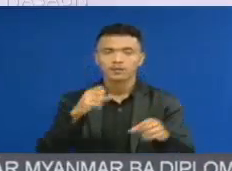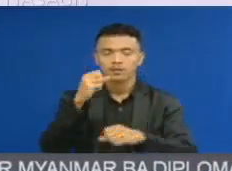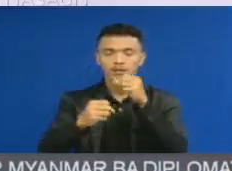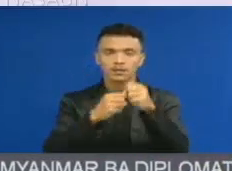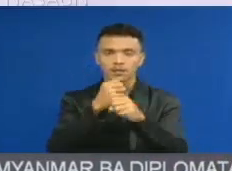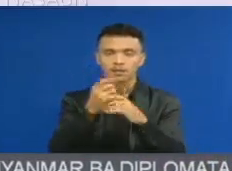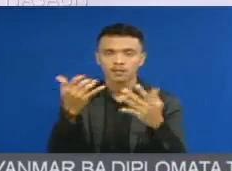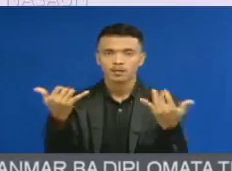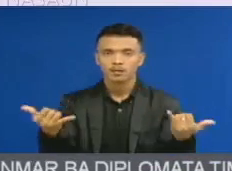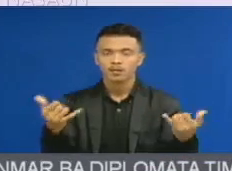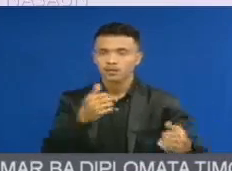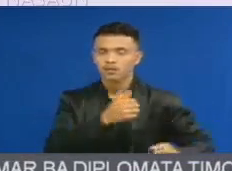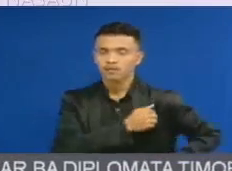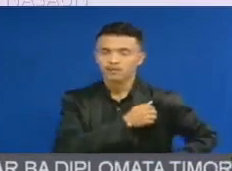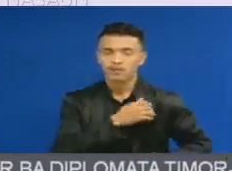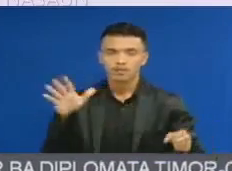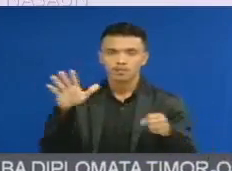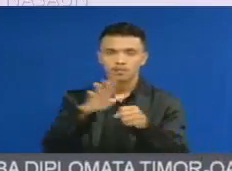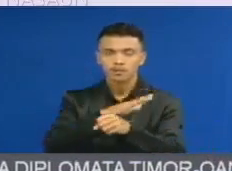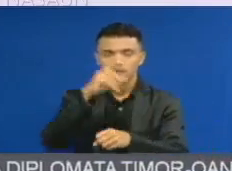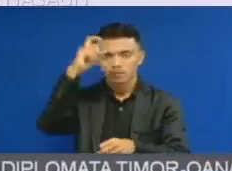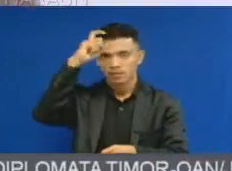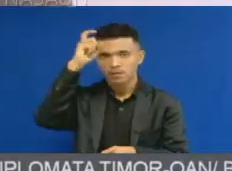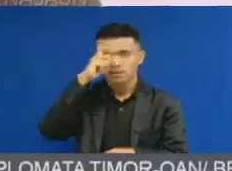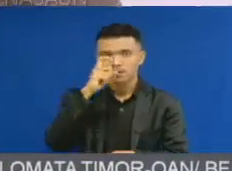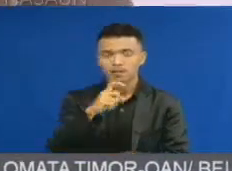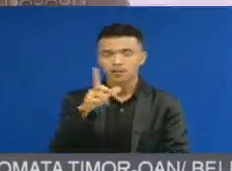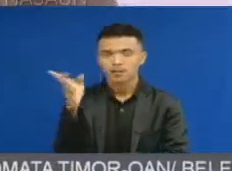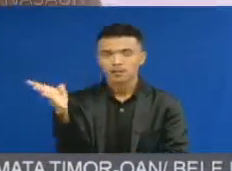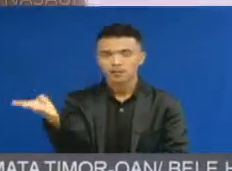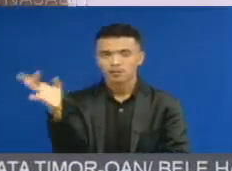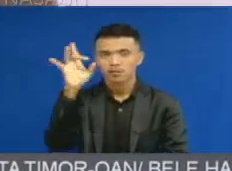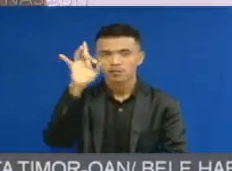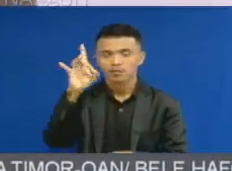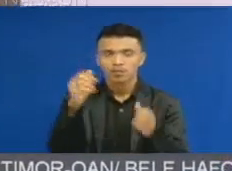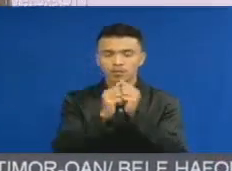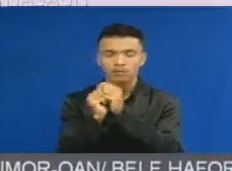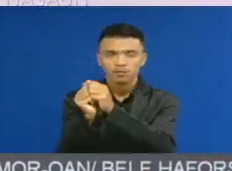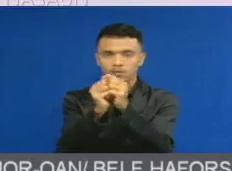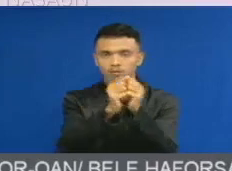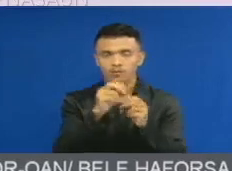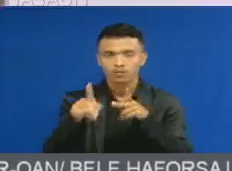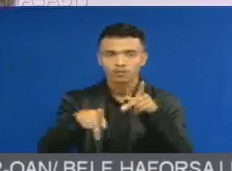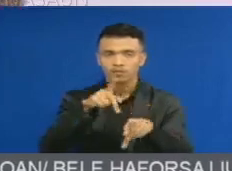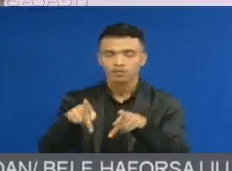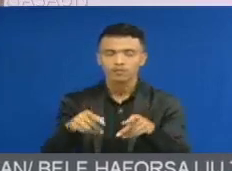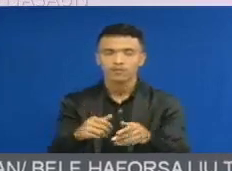idade. Falentil completa tinang hat nulu resingualu, hamutu kopovu. Otas nebetuan pa